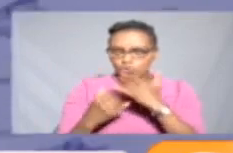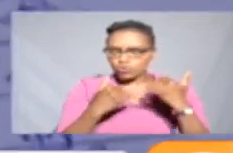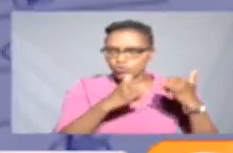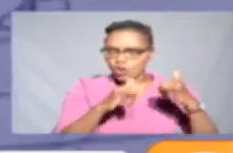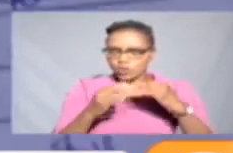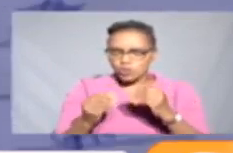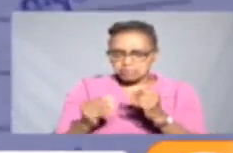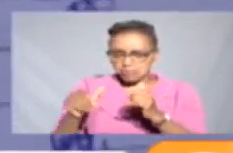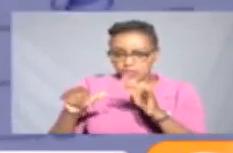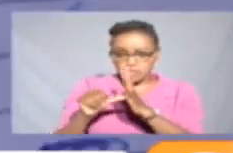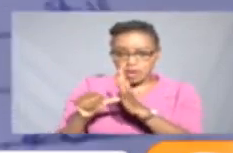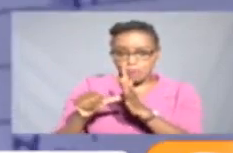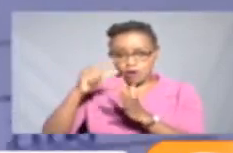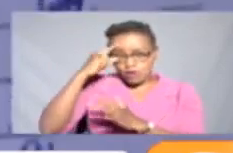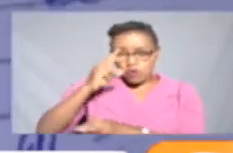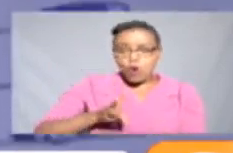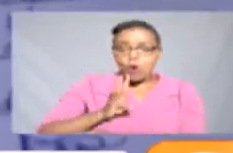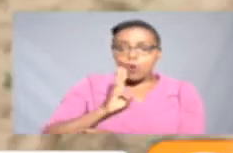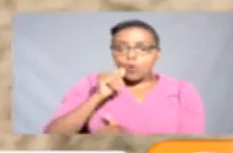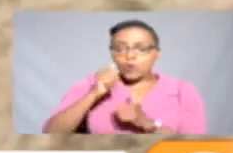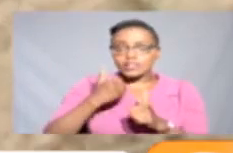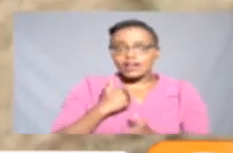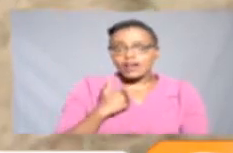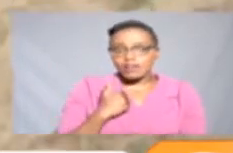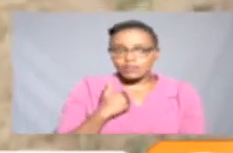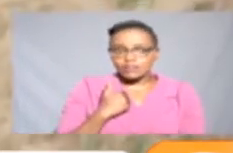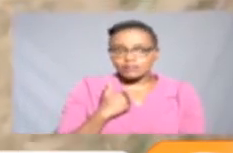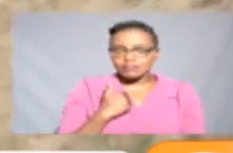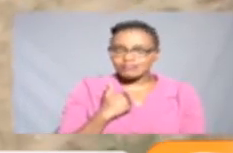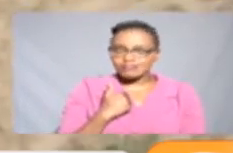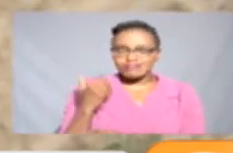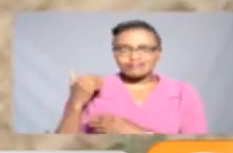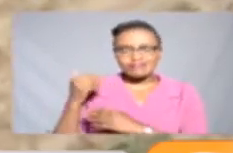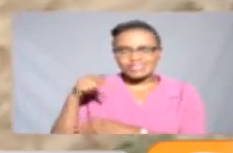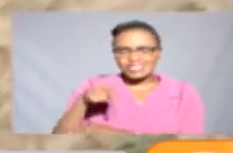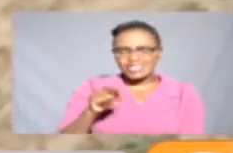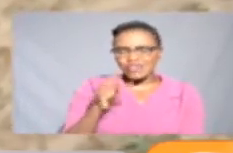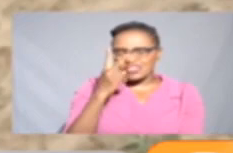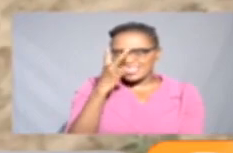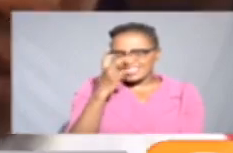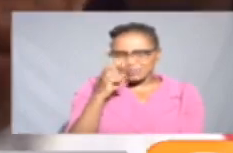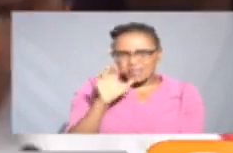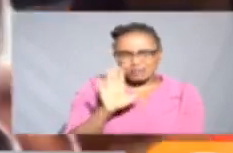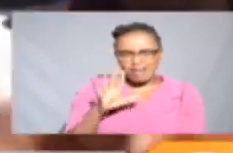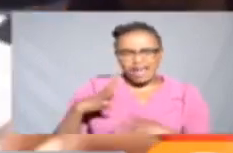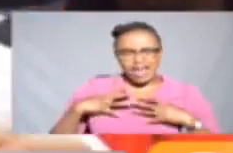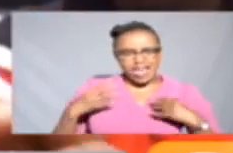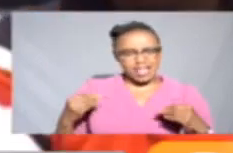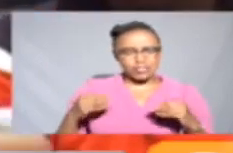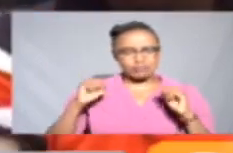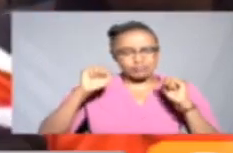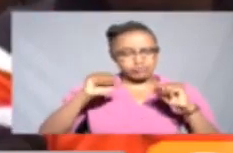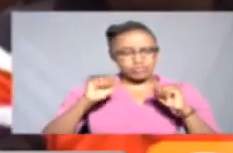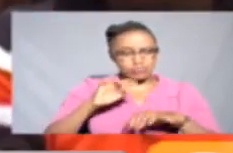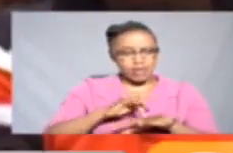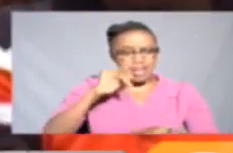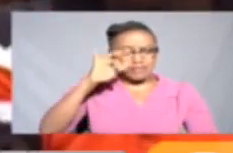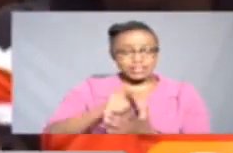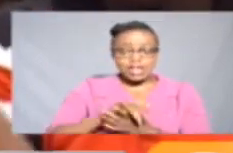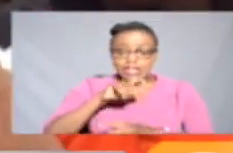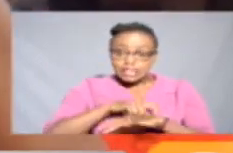kutatua shida hii ya maji walionayo, huku wakihofia afya zao. Wakati wamerealize